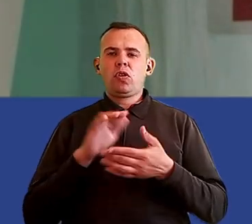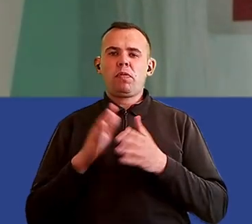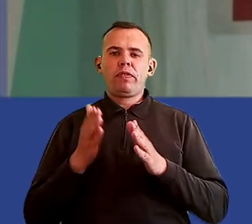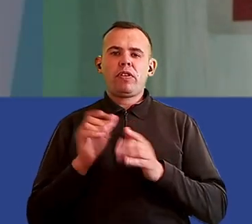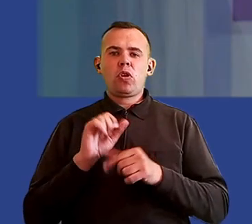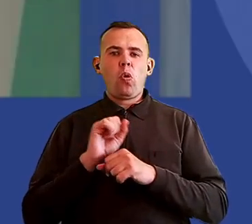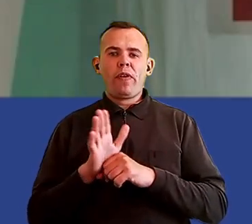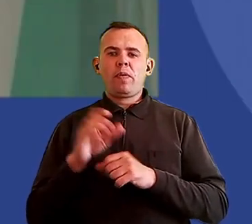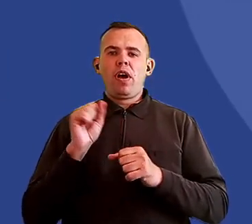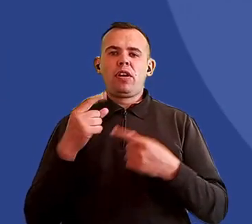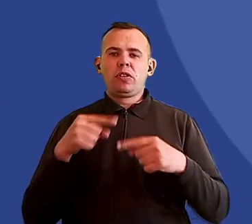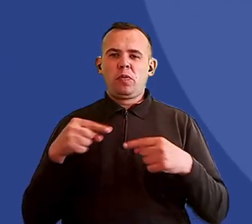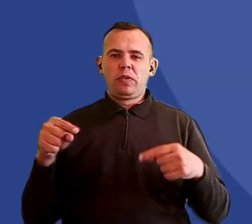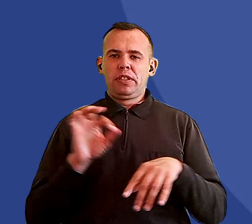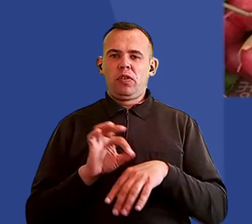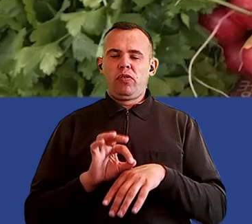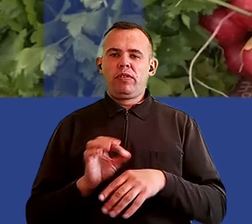супутніми захворюваннями.